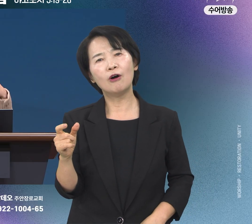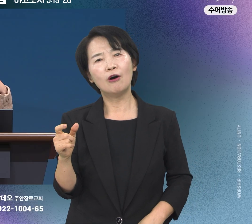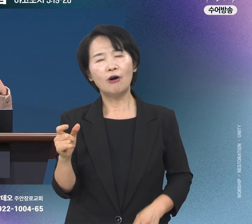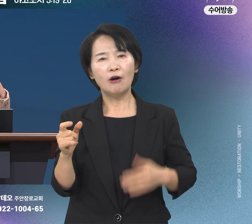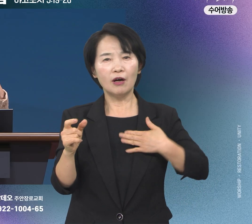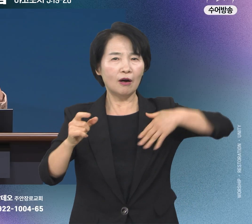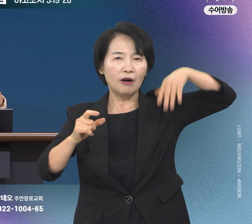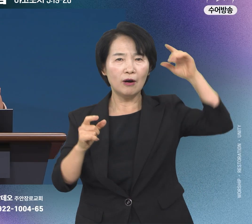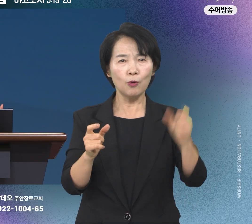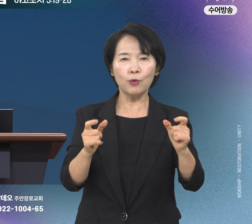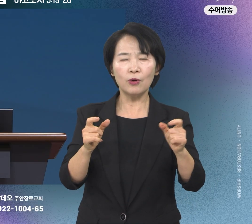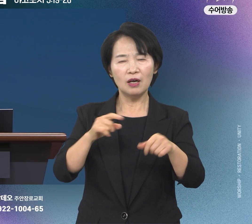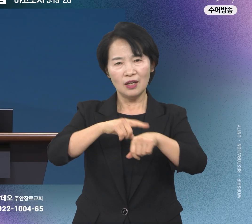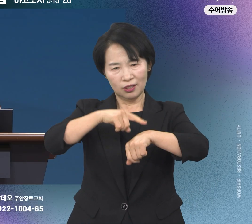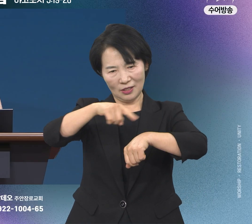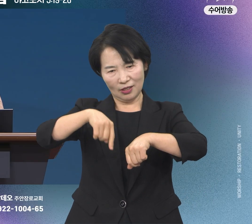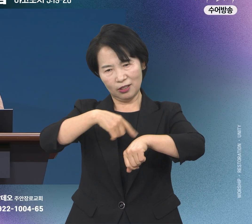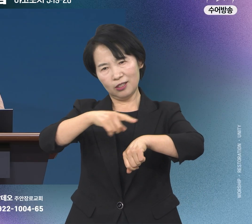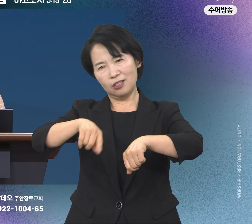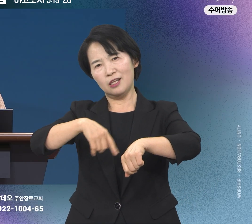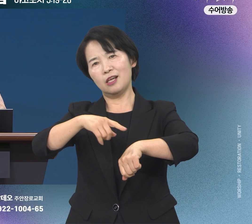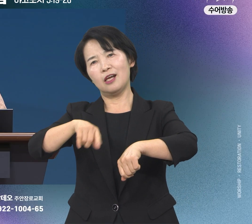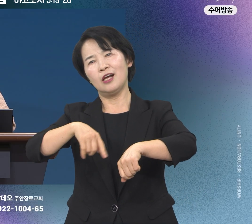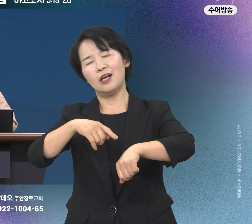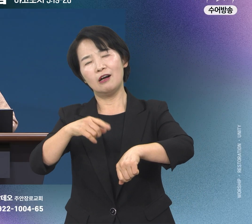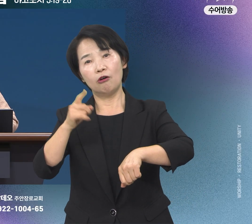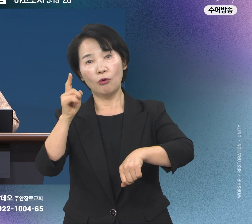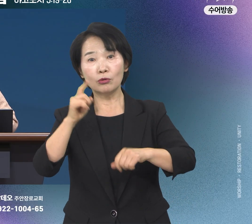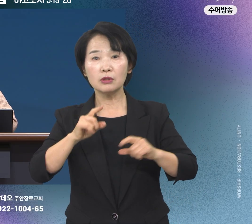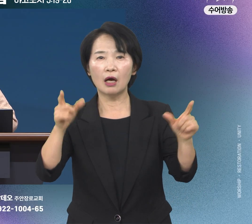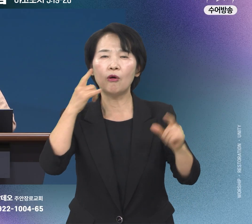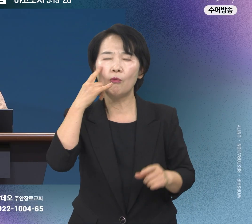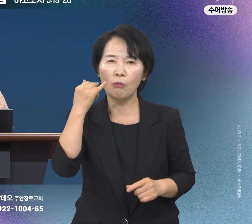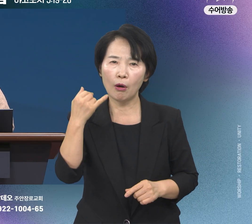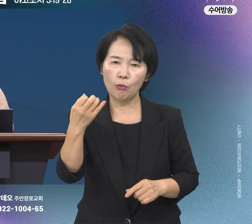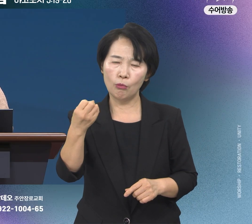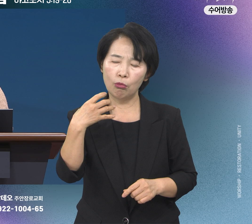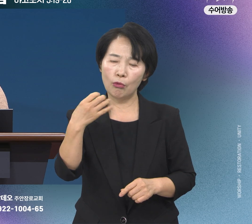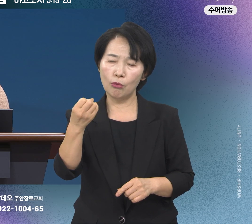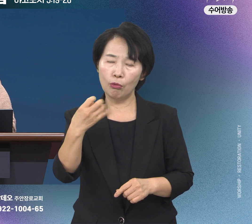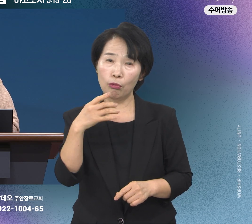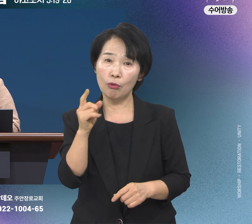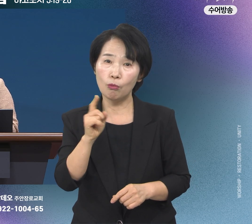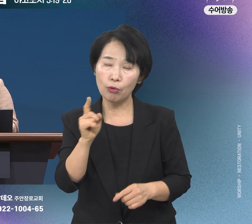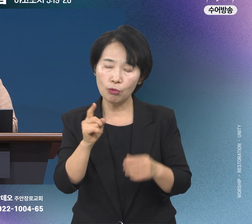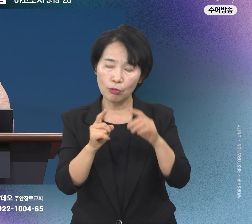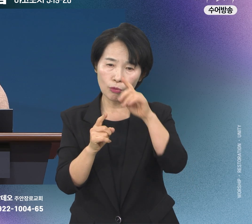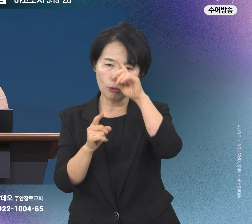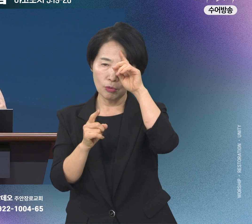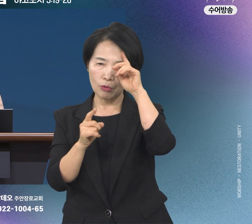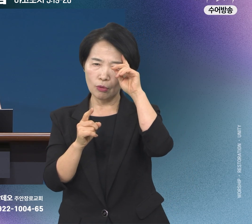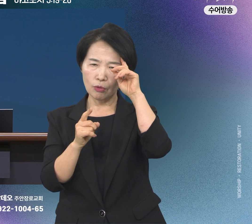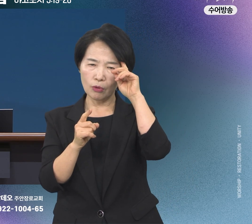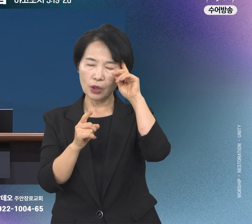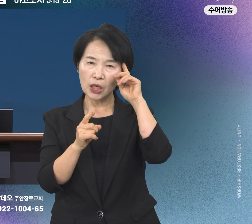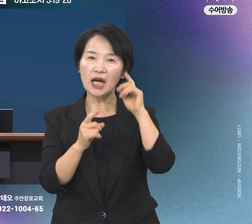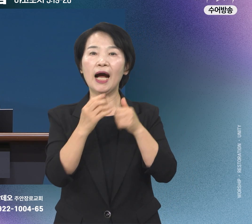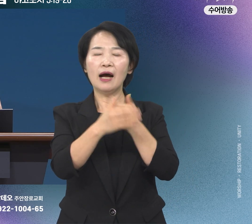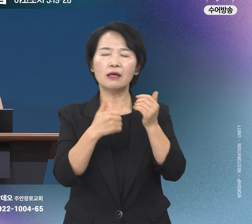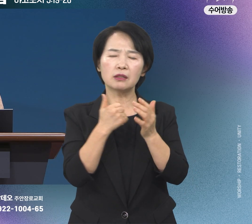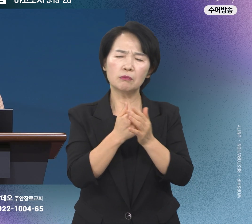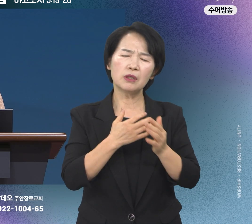일 없이 시간만 지내고 있다가 엄마가 저에게 이렇게 말씀하셨습니다. 엄마가 어느 날 하나님이 꿈으로